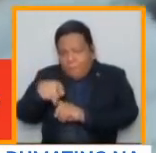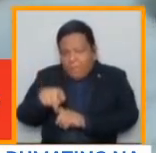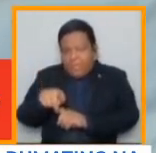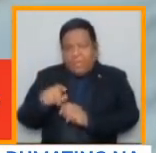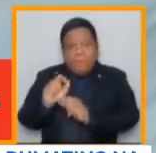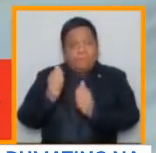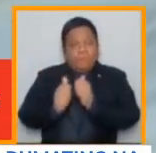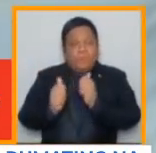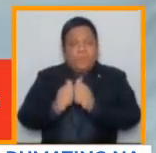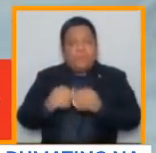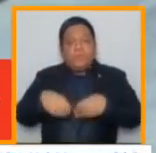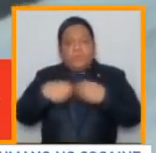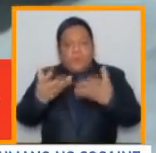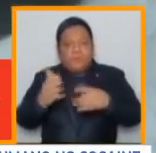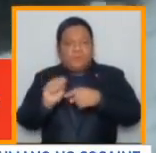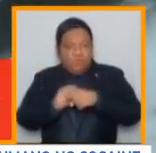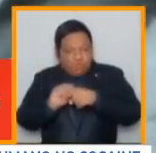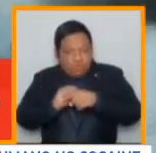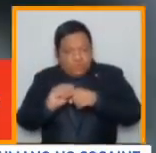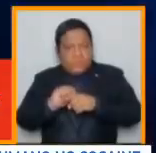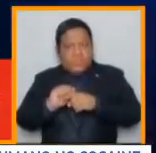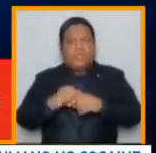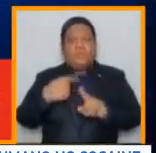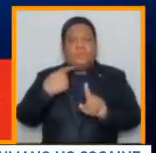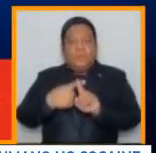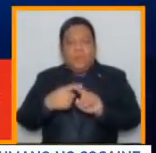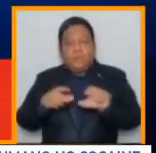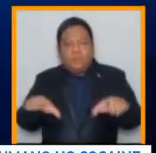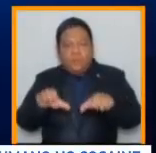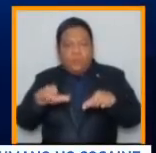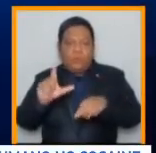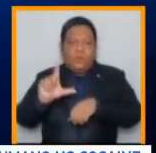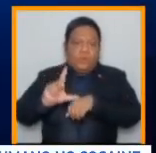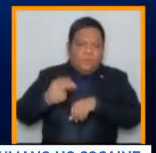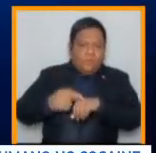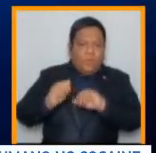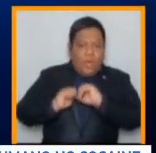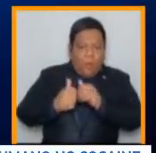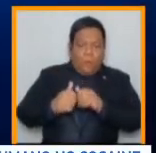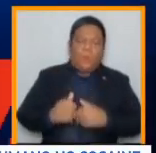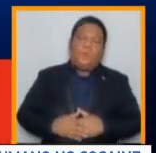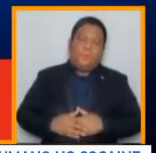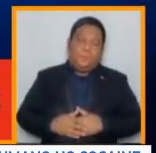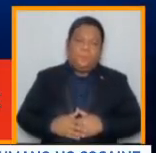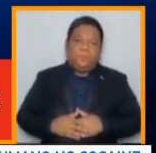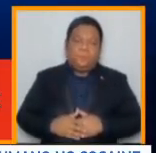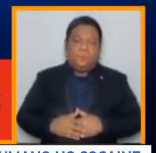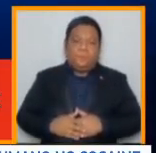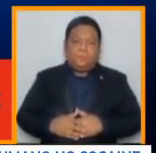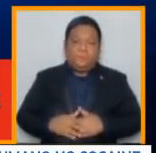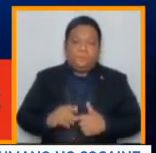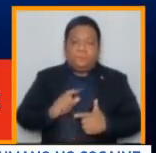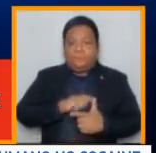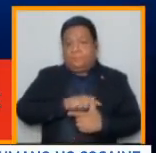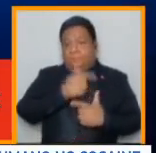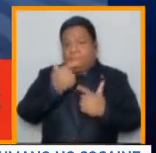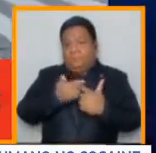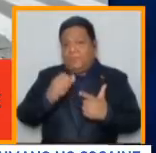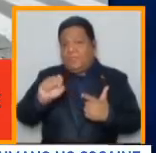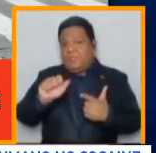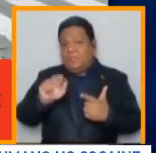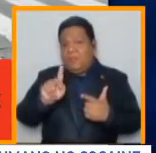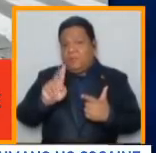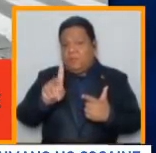at programang pangkabuhayan sa mga mahihirap. Dumalaw si Vice President Lenny Robredo kay Senador Laila De Lima